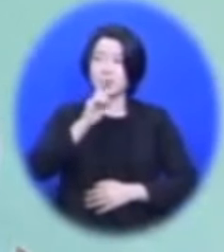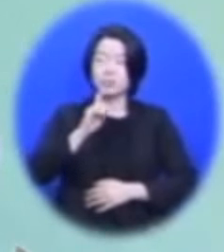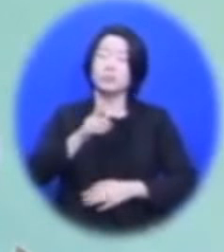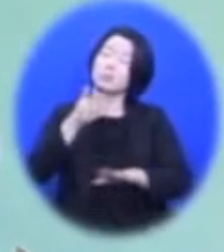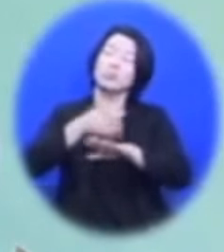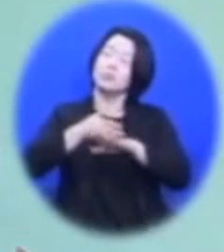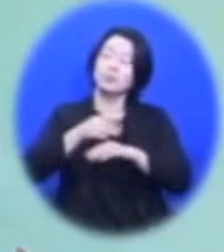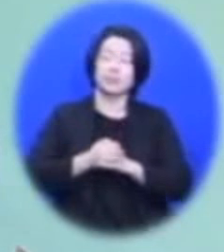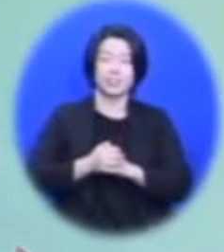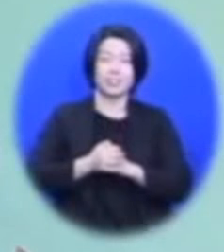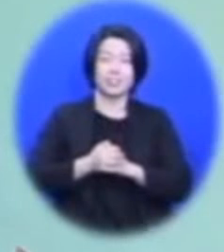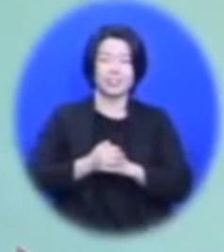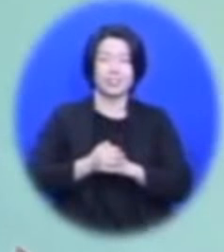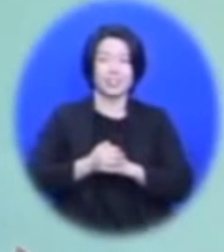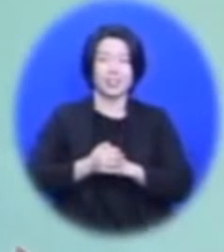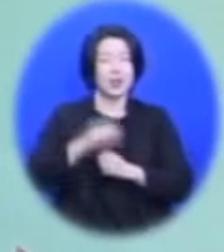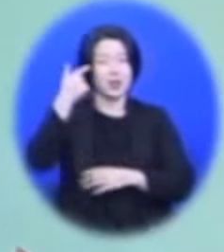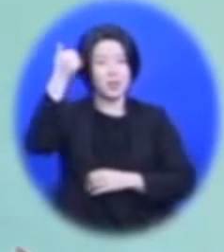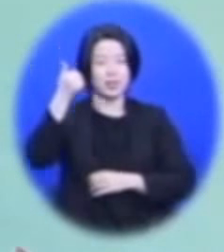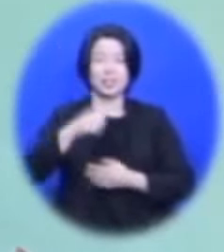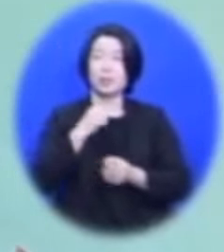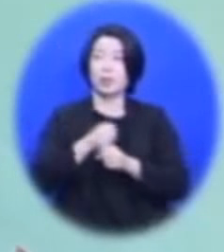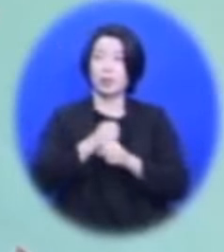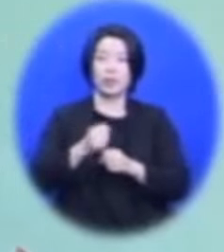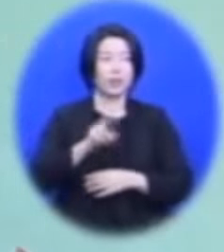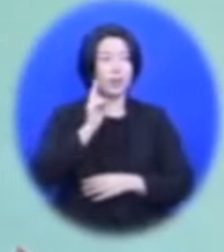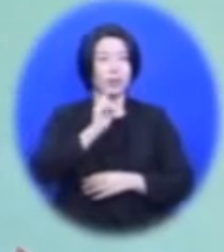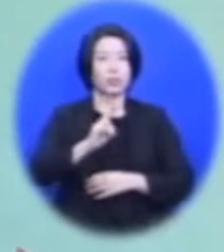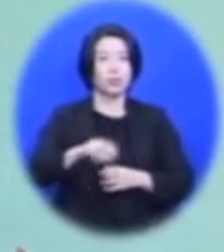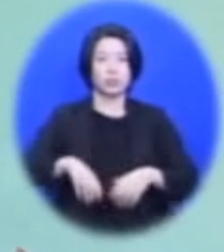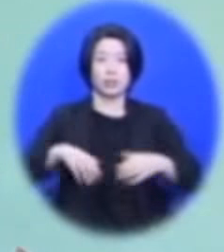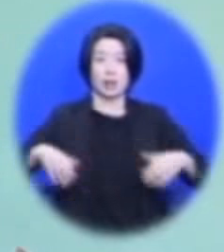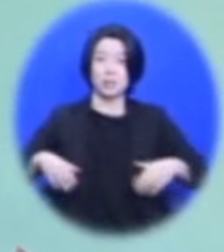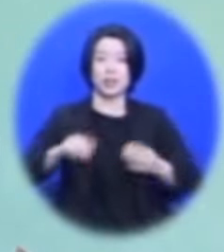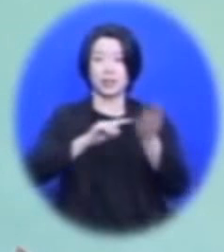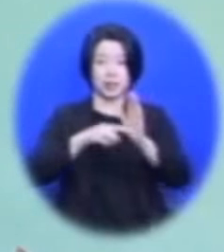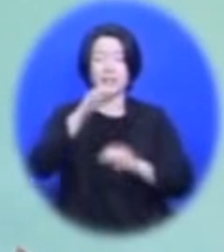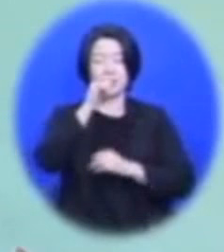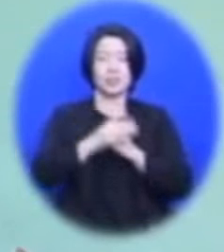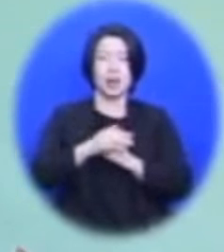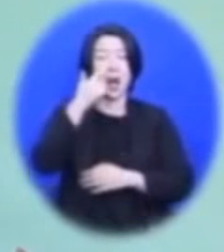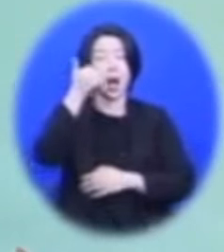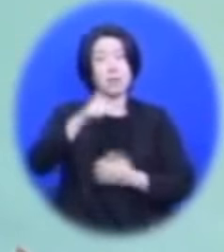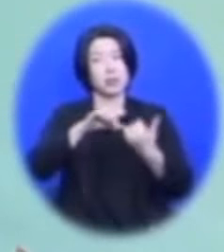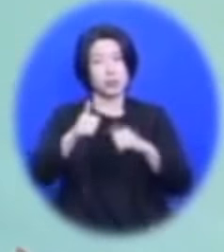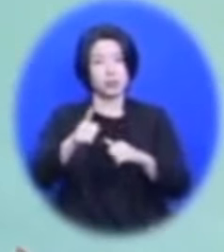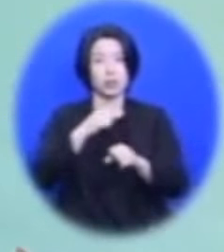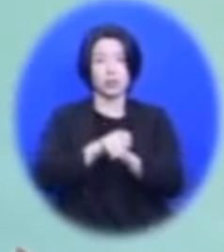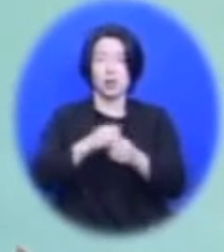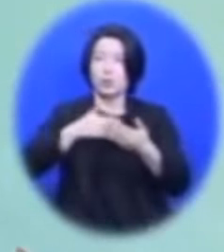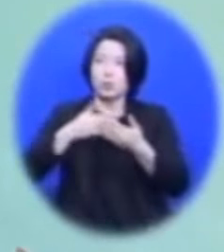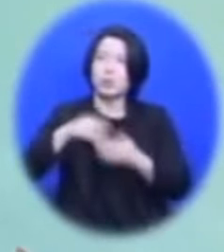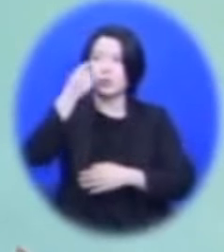그러더래요. 그래서 목사님이 너무 당황했어요. 왜? 너무 쿨하게 반응하니까. 아빠가 죽는다 그러면 뭐 두려워도 하고